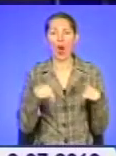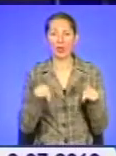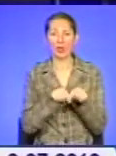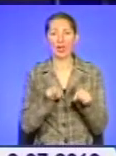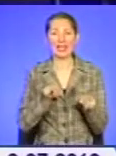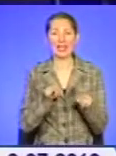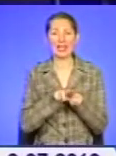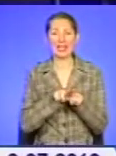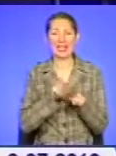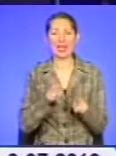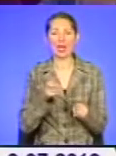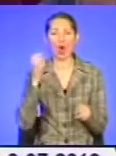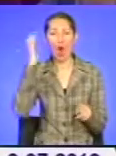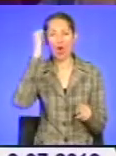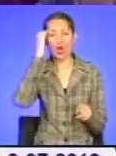зона відчуження.